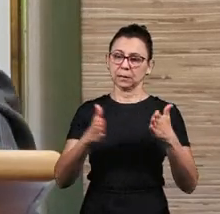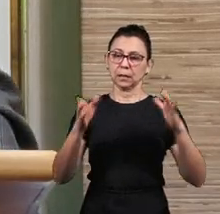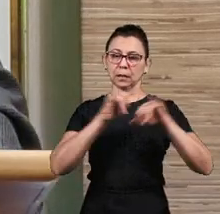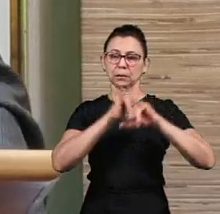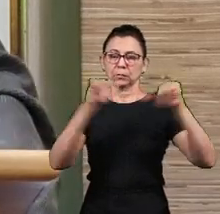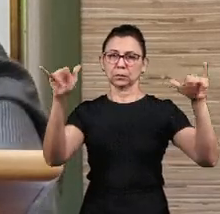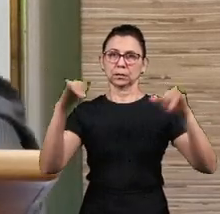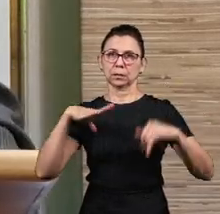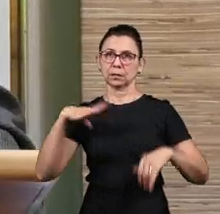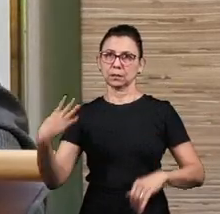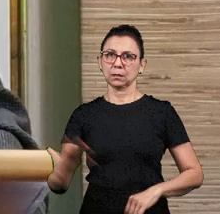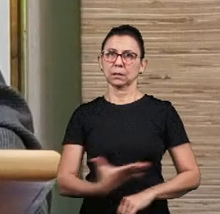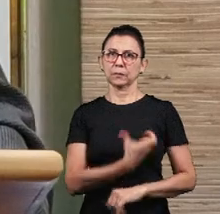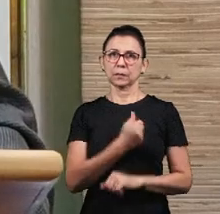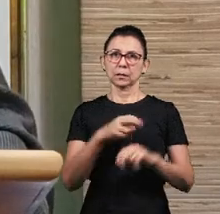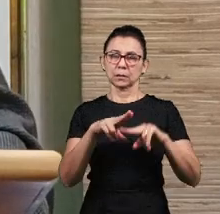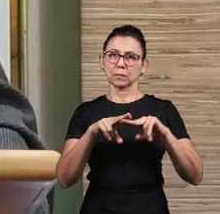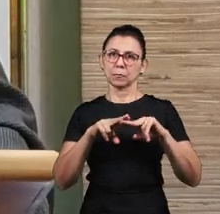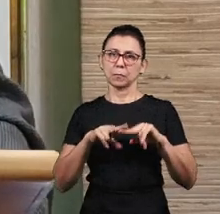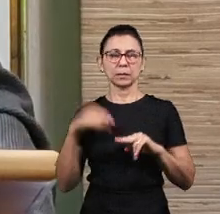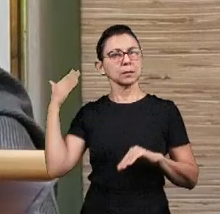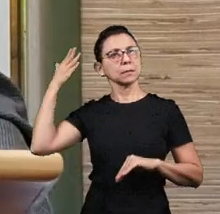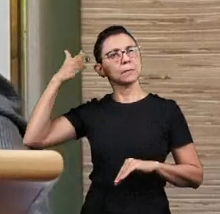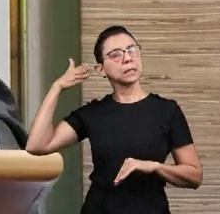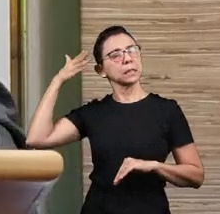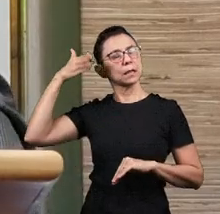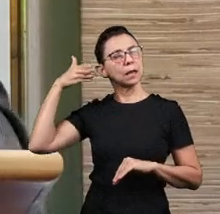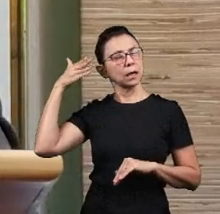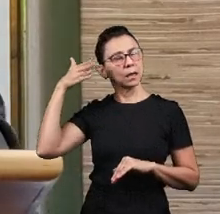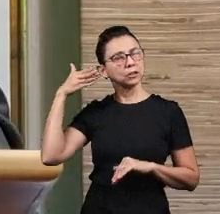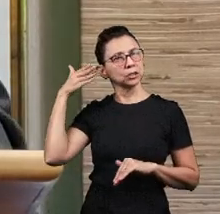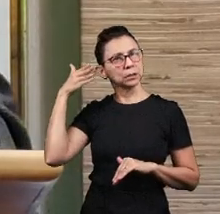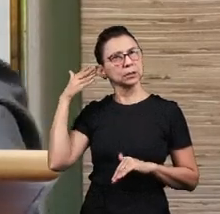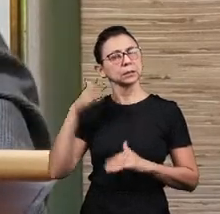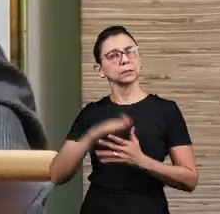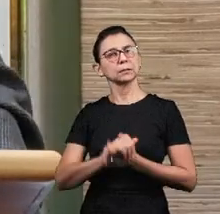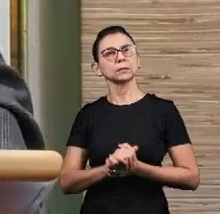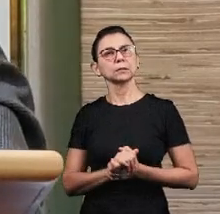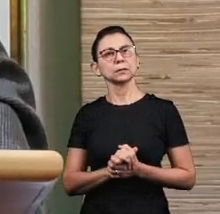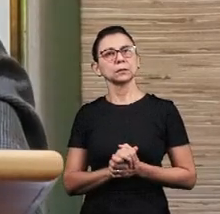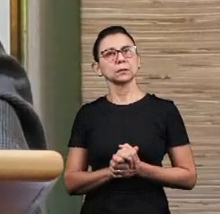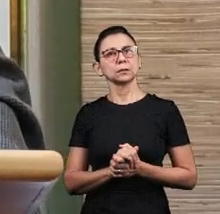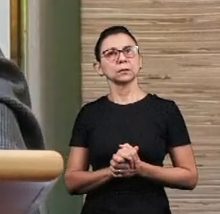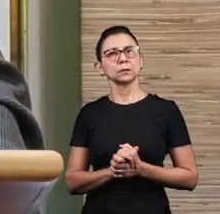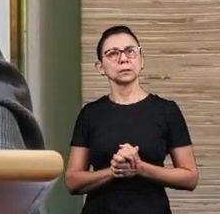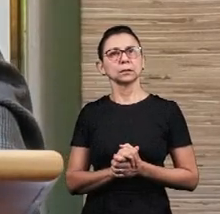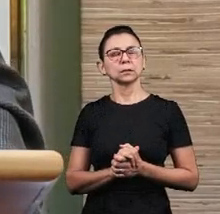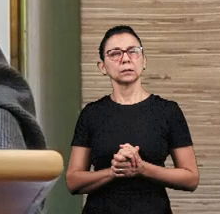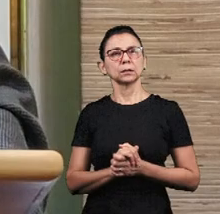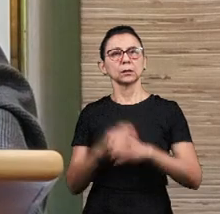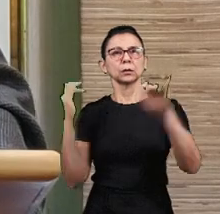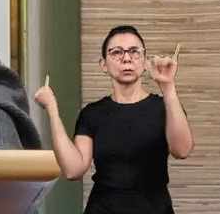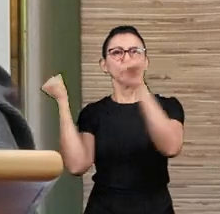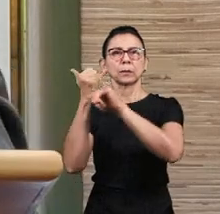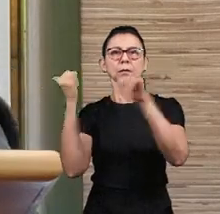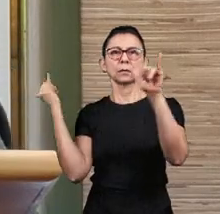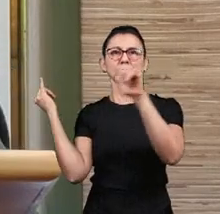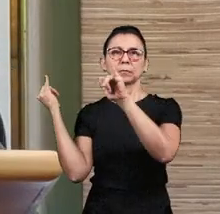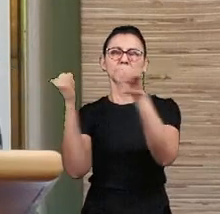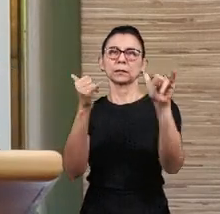à travers les messages qui ont été enregistrés, les trompettes des fêtes, je veux vous